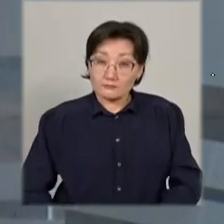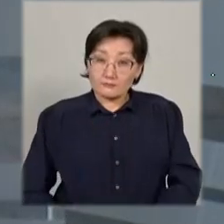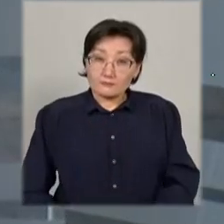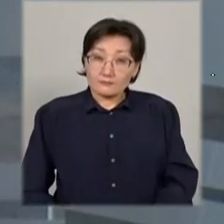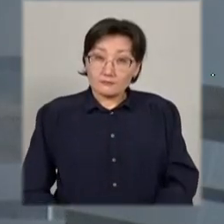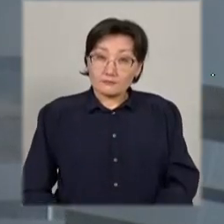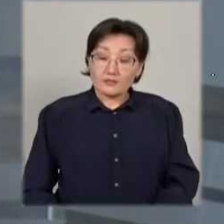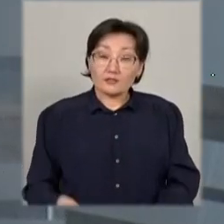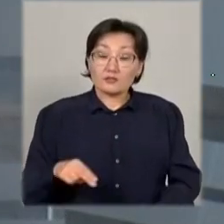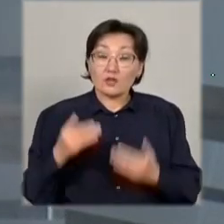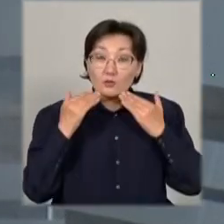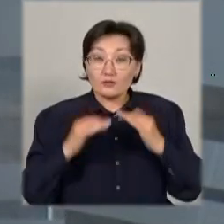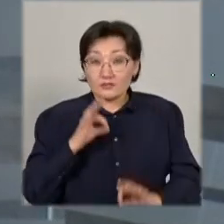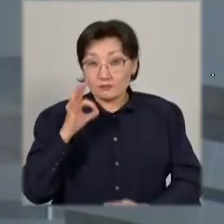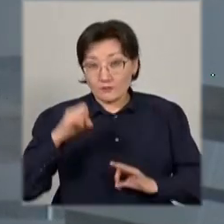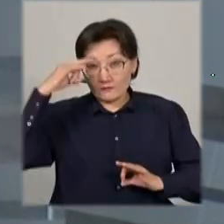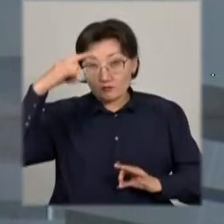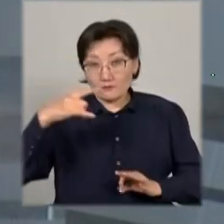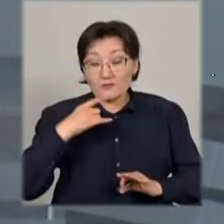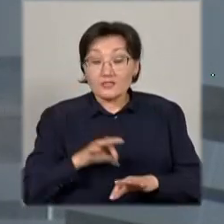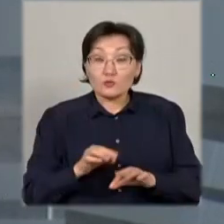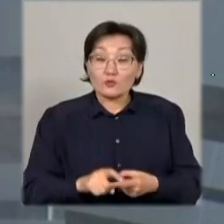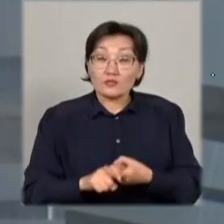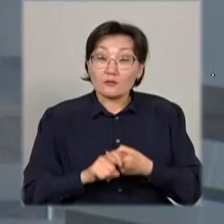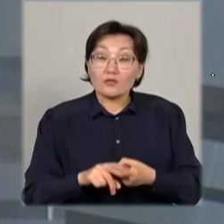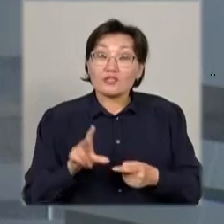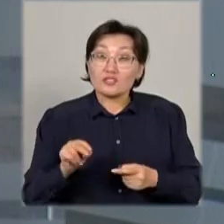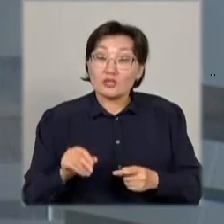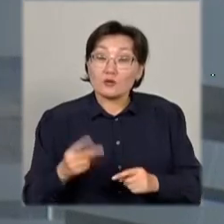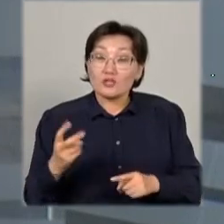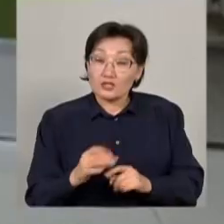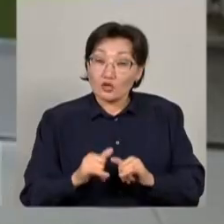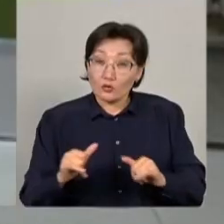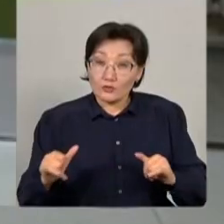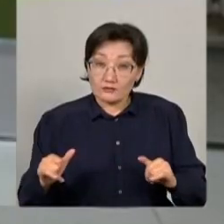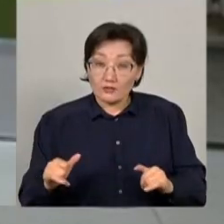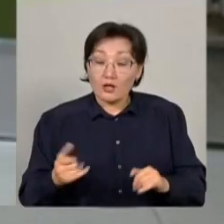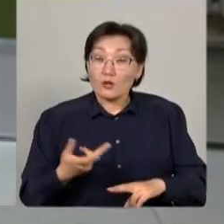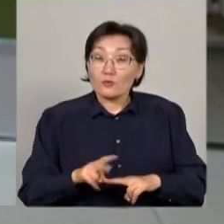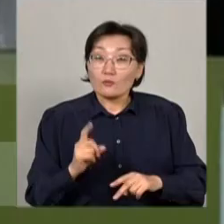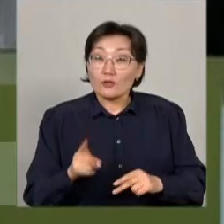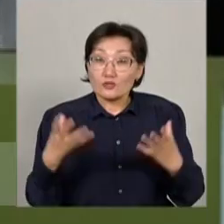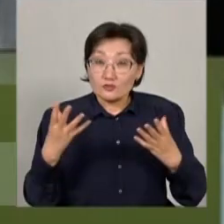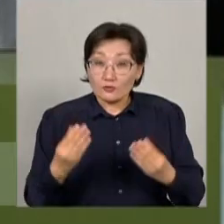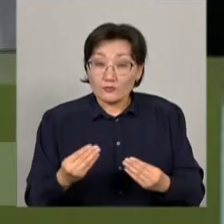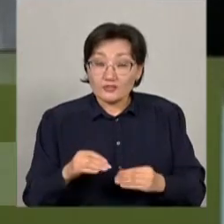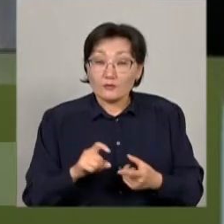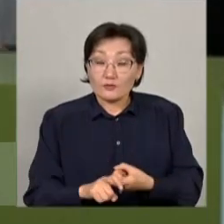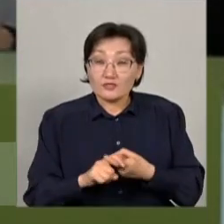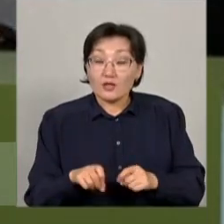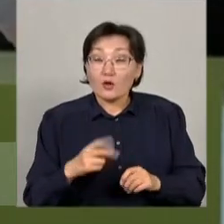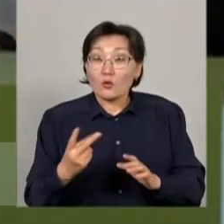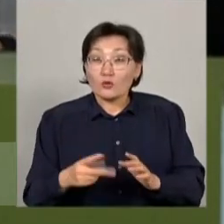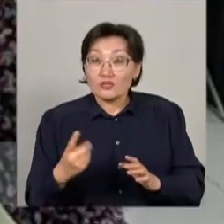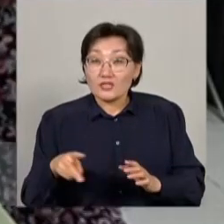Сондай-ақ соңғы тәулікте елімізде коронавирус инфекциясын жұқтырғандар қатары 2 есеге көбейді. Осыдан бір күн бұрын вирусқа 32 адам